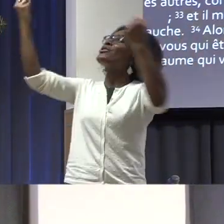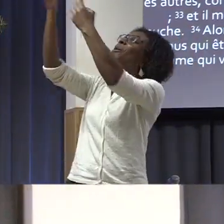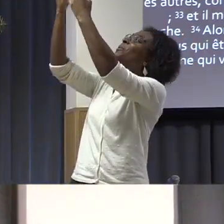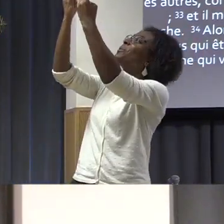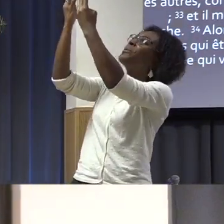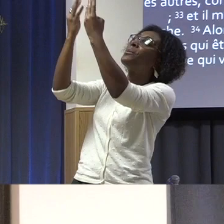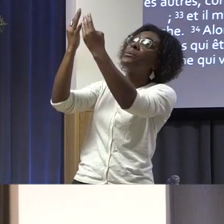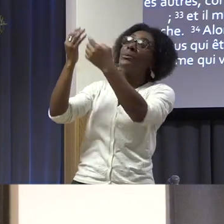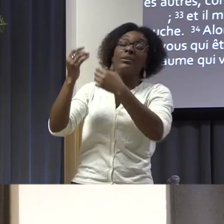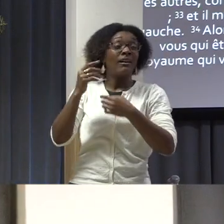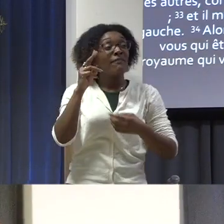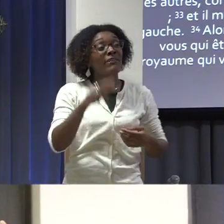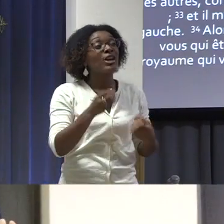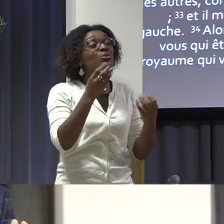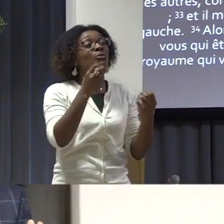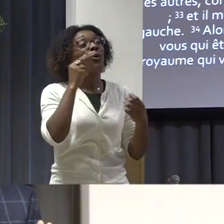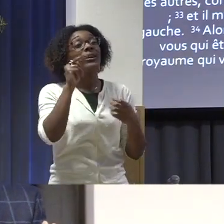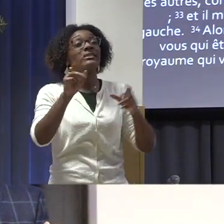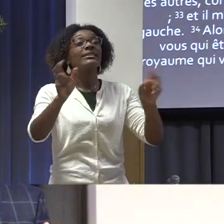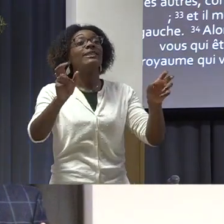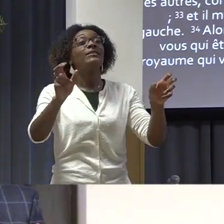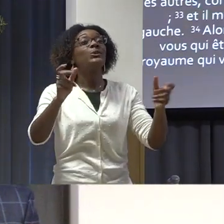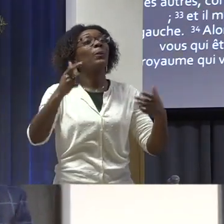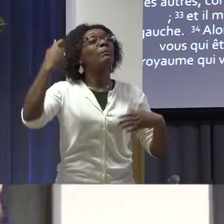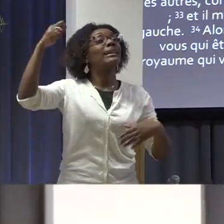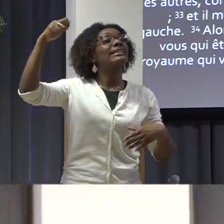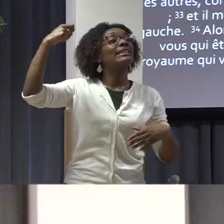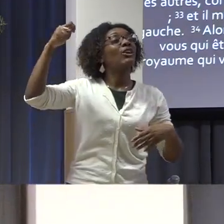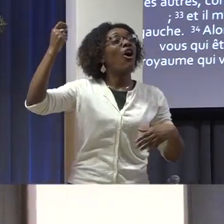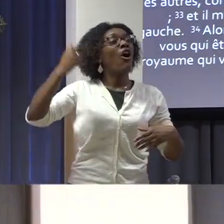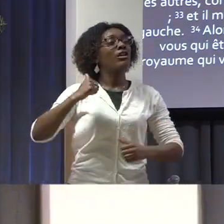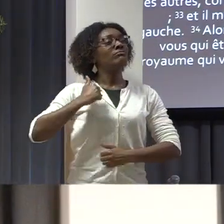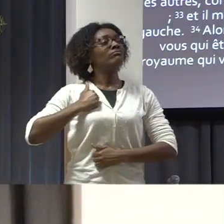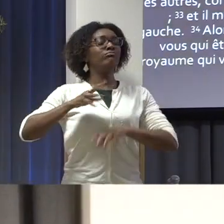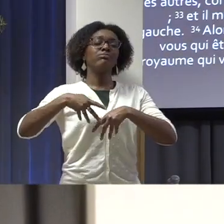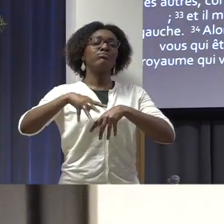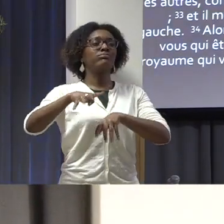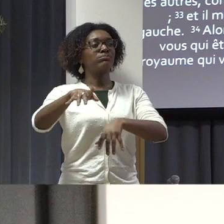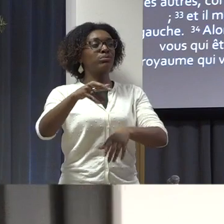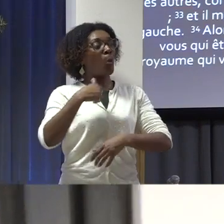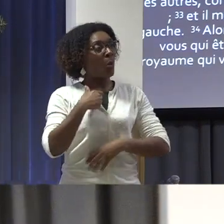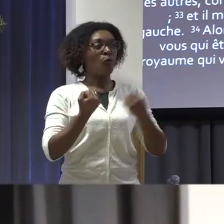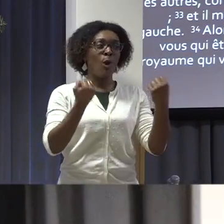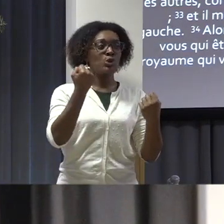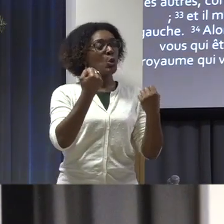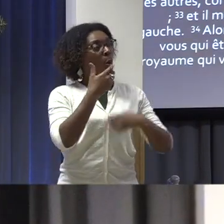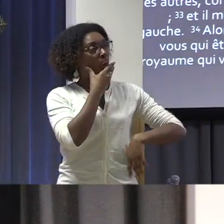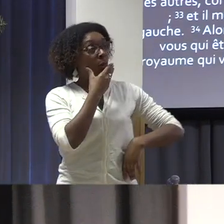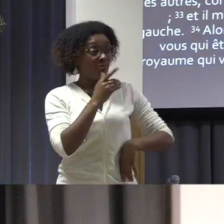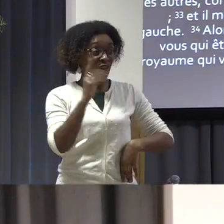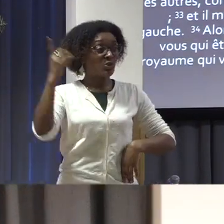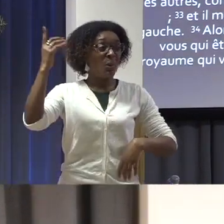cortèges des grands présidents que vous voyez au fait quand le seigneur reviendra pour nous c'est un cortège